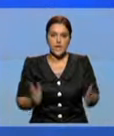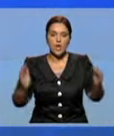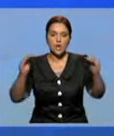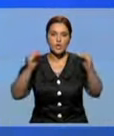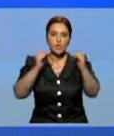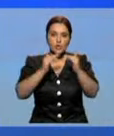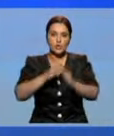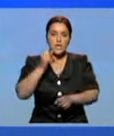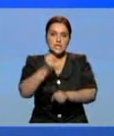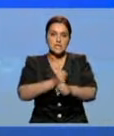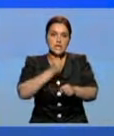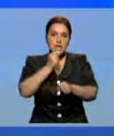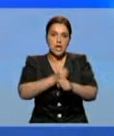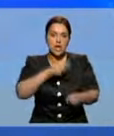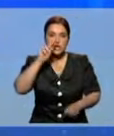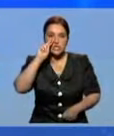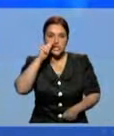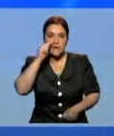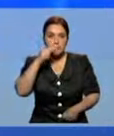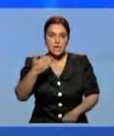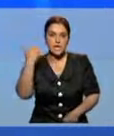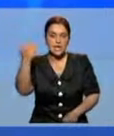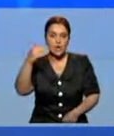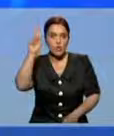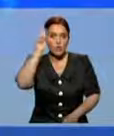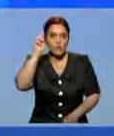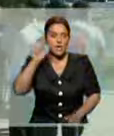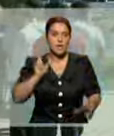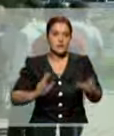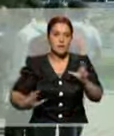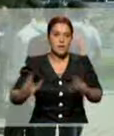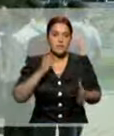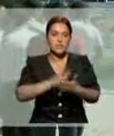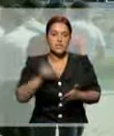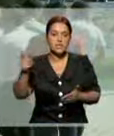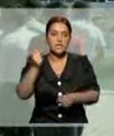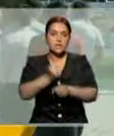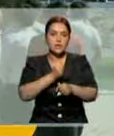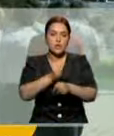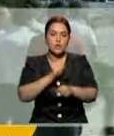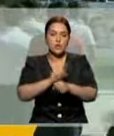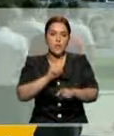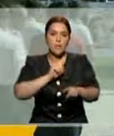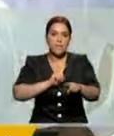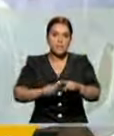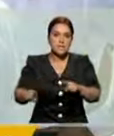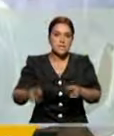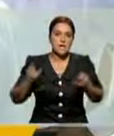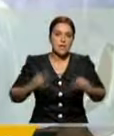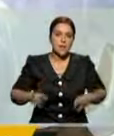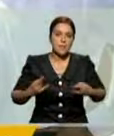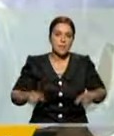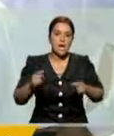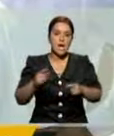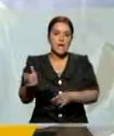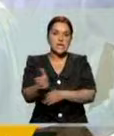юрту сконструировали шымкентские новаторы из числа учащихся колледжей. Еще из полезных изобретений – технология по ускоренному разведению